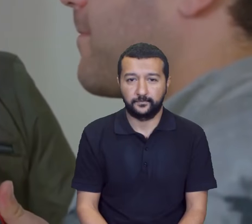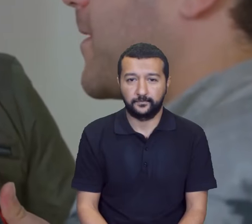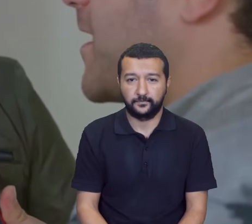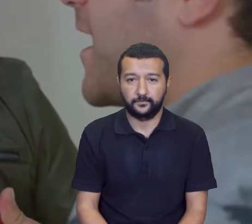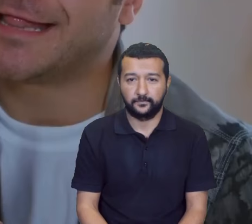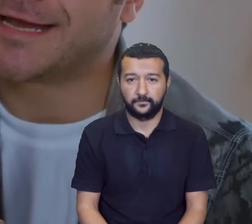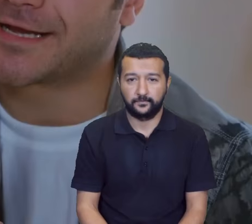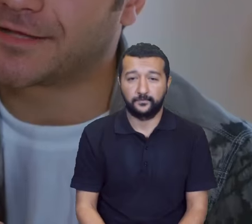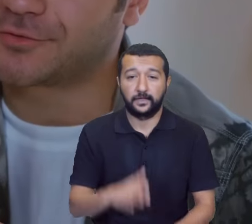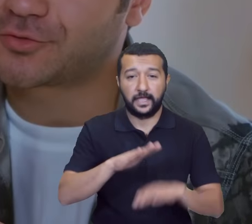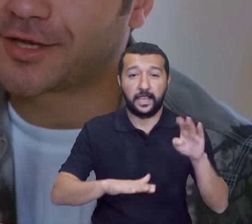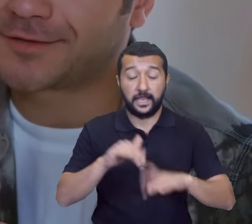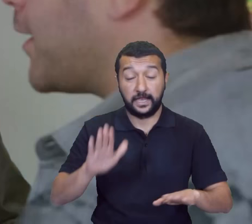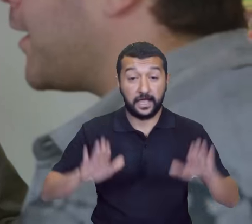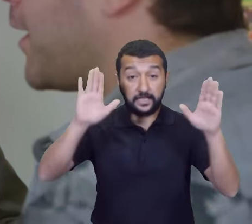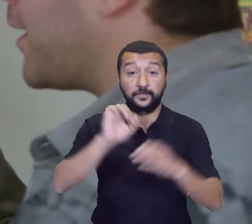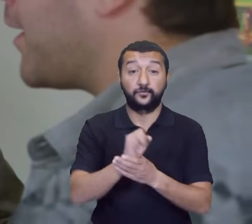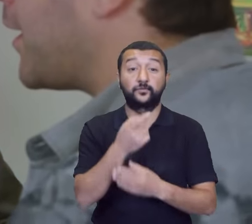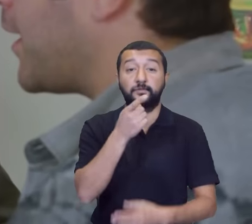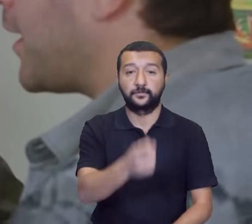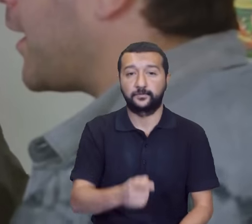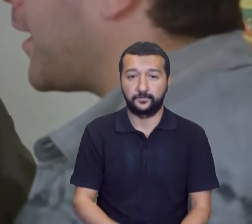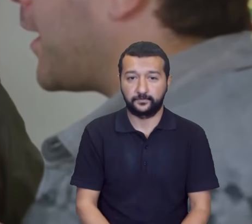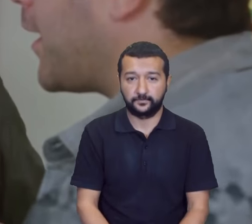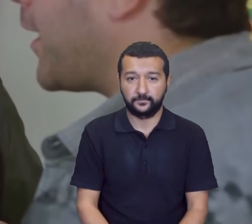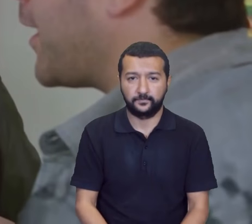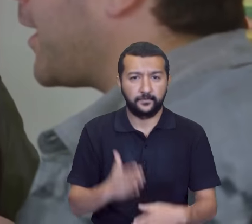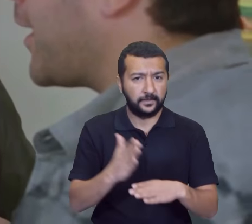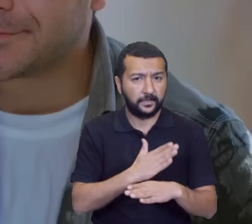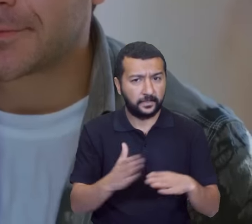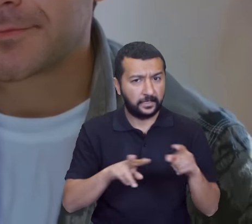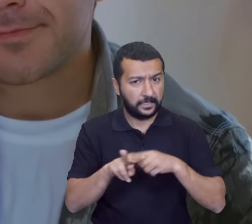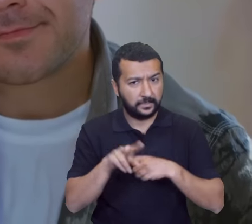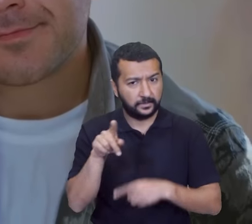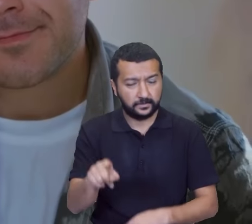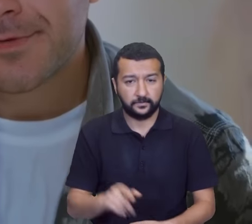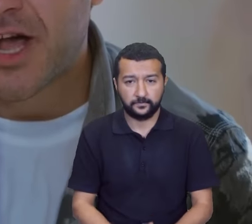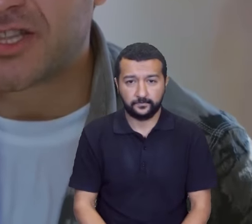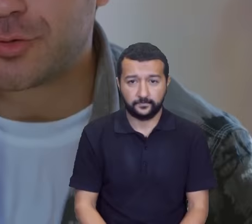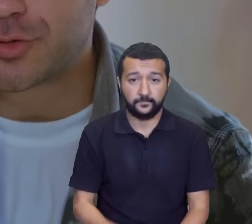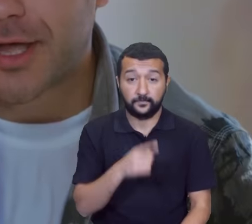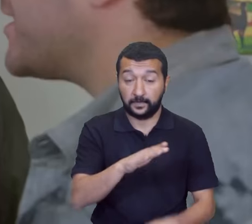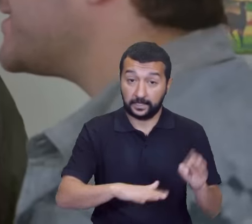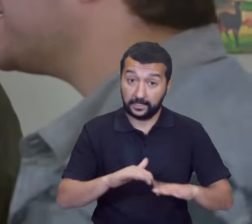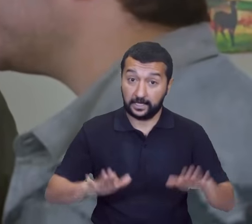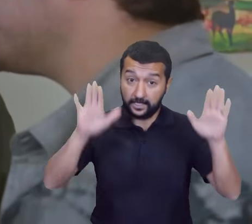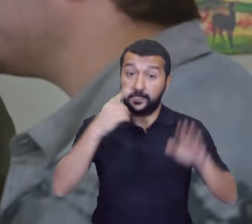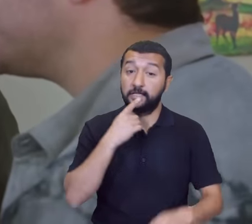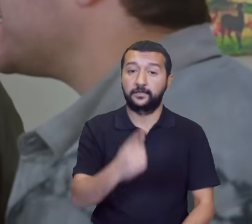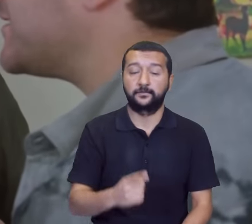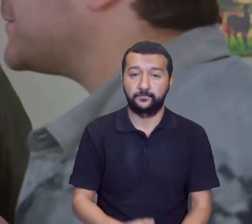koskocaman açık bakıyor. Ellerini kaldır usta. Niye Yadigar? Kaldır usta.